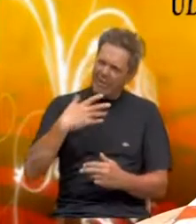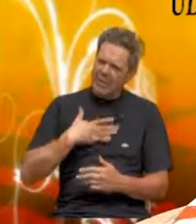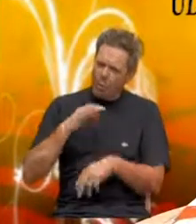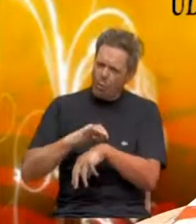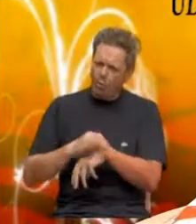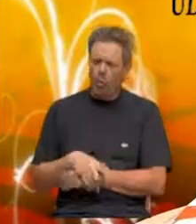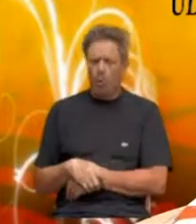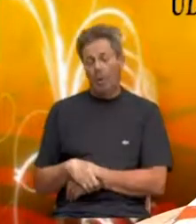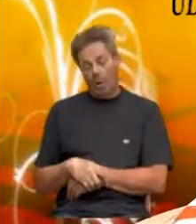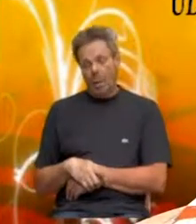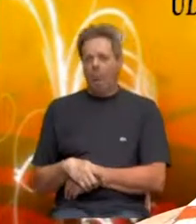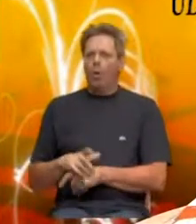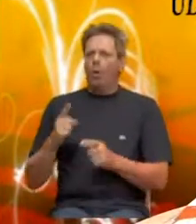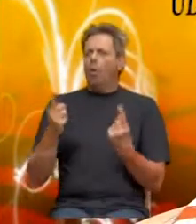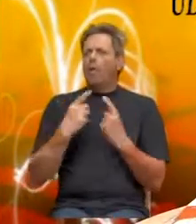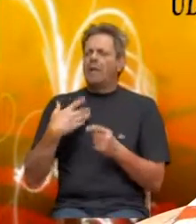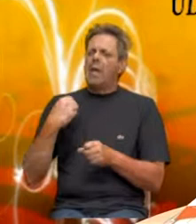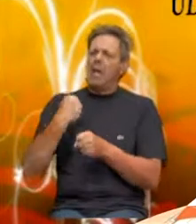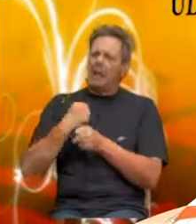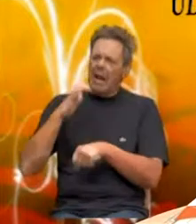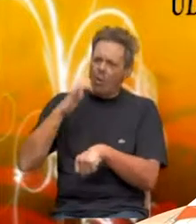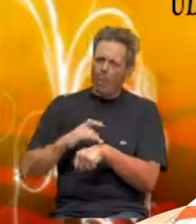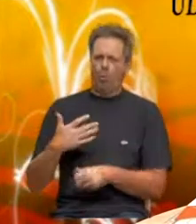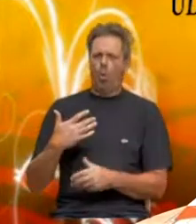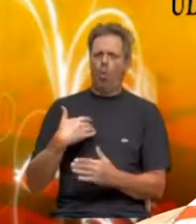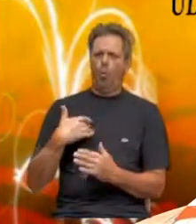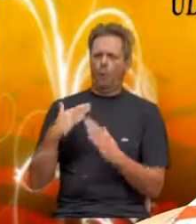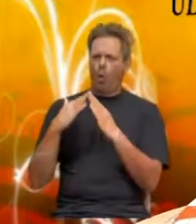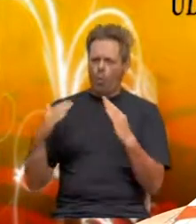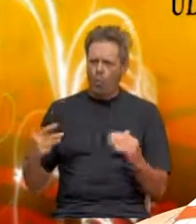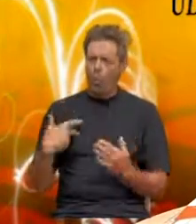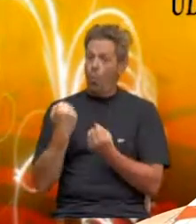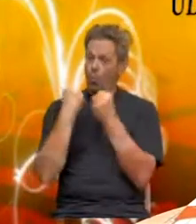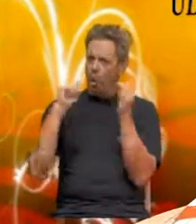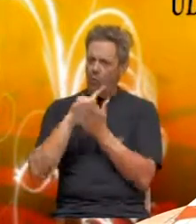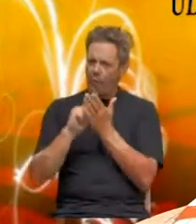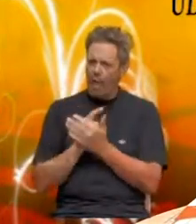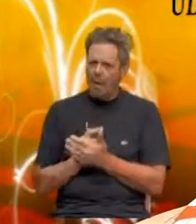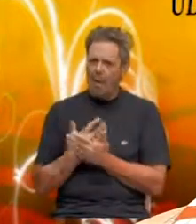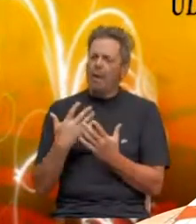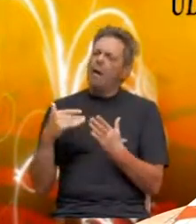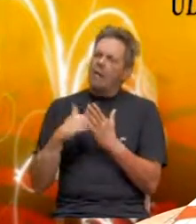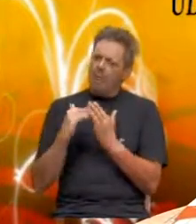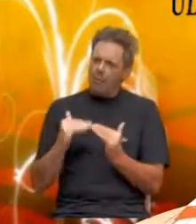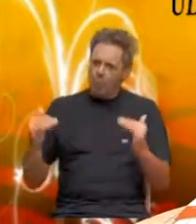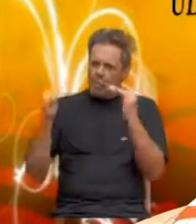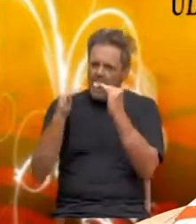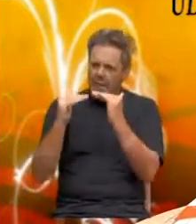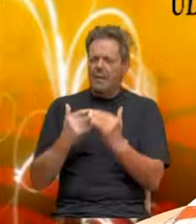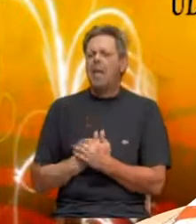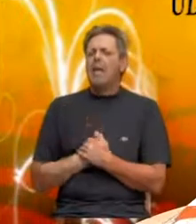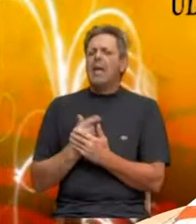uvjete na radnom mjestu, uvjete u svojoj kući, uvjete u slobodno vrijeme nekako uskladiti da su im